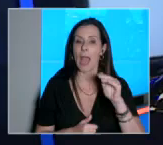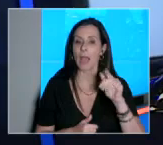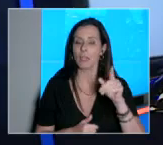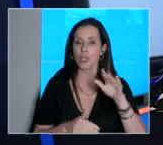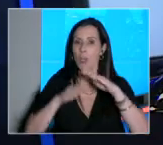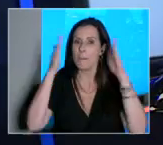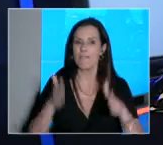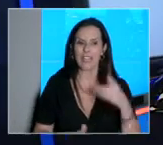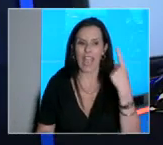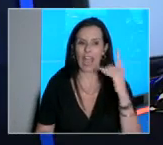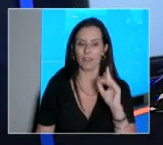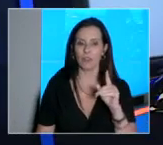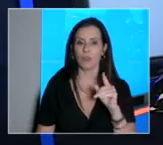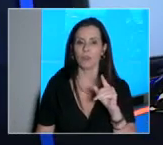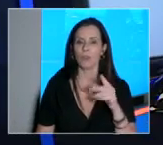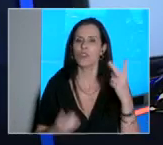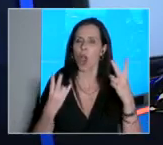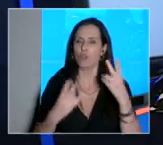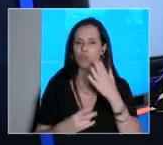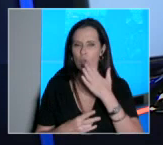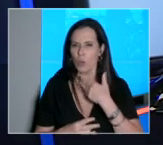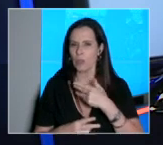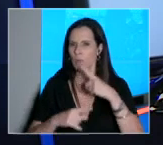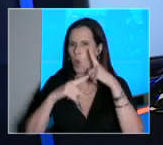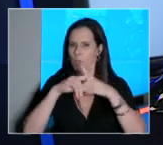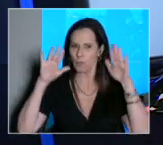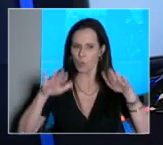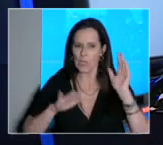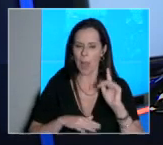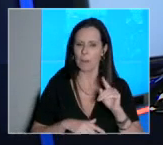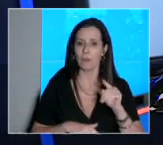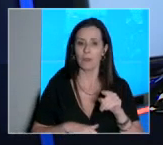מבנה אחד שקדוש ליהודים, נוצרים ומוסלמים בו זמנית.